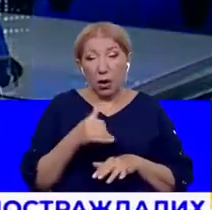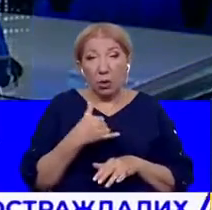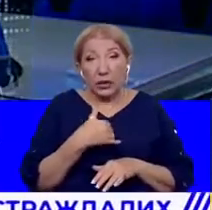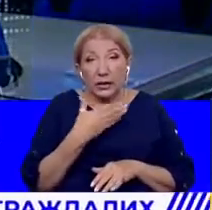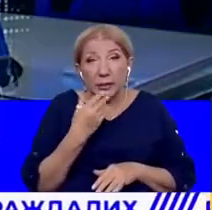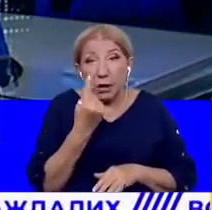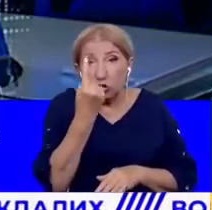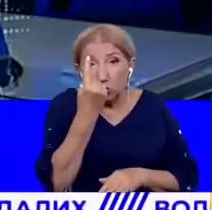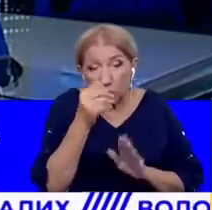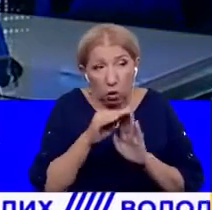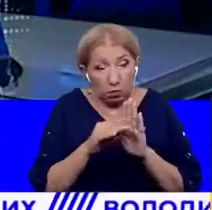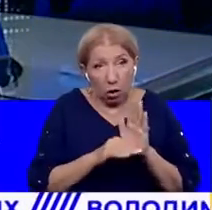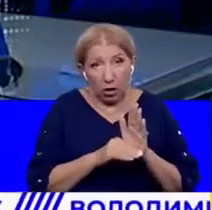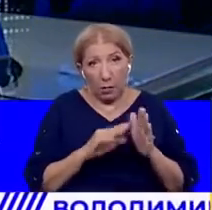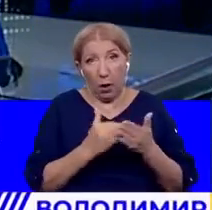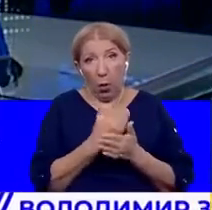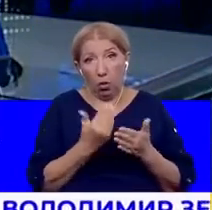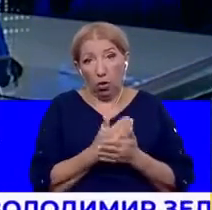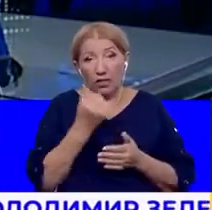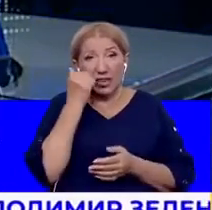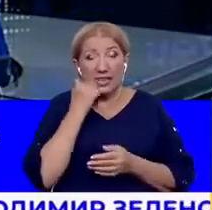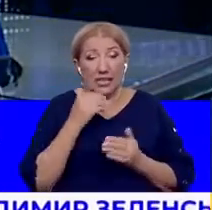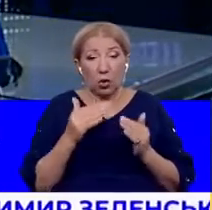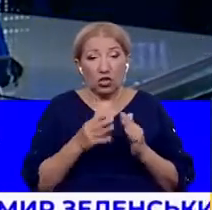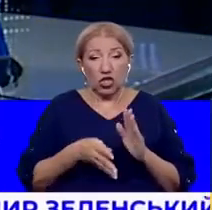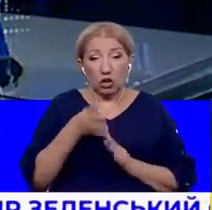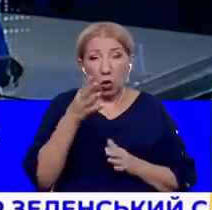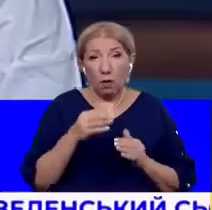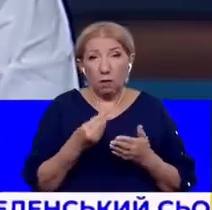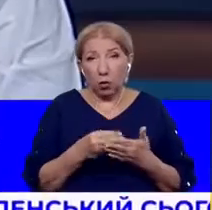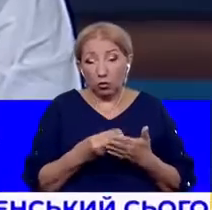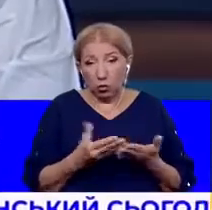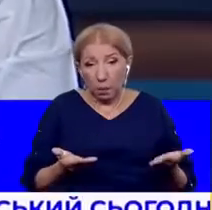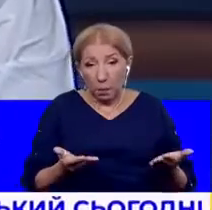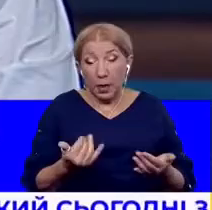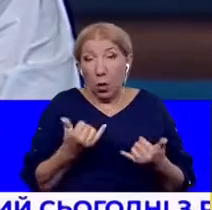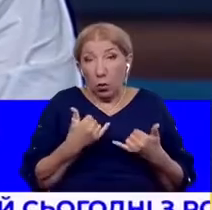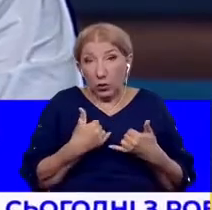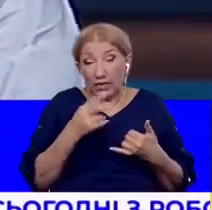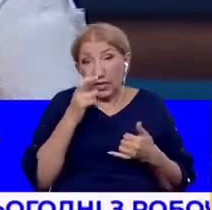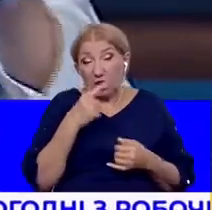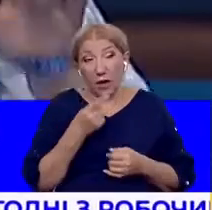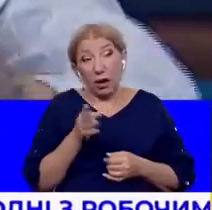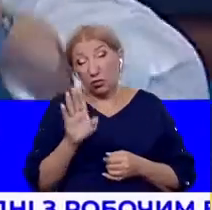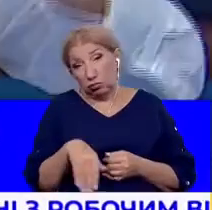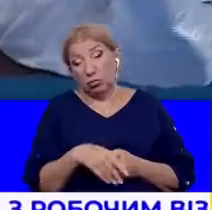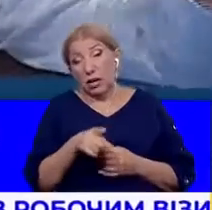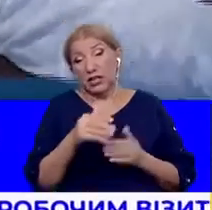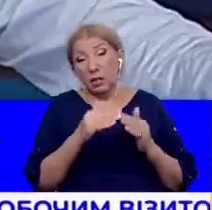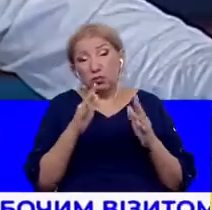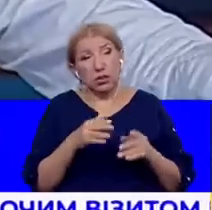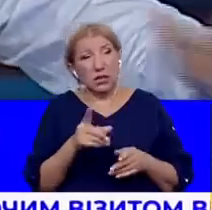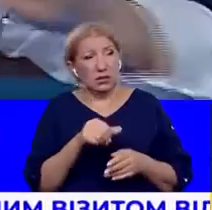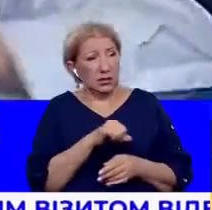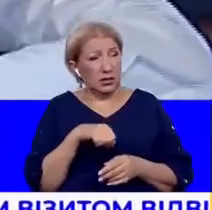немає жодної програми оновлення старого житлового фонду. Тобто, по суті, наша держава каже про те, що твій будинок – це